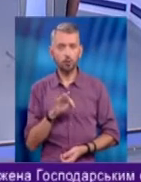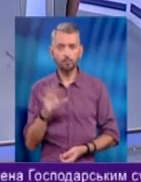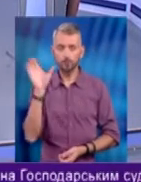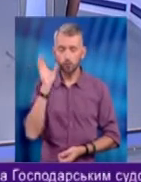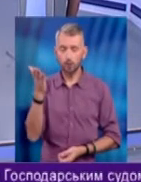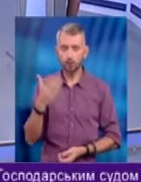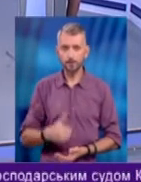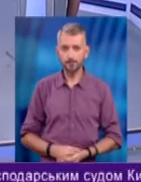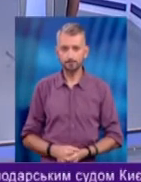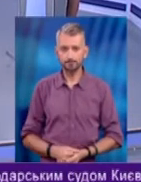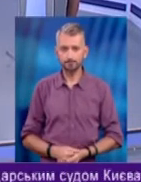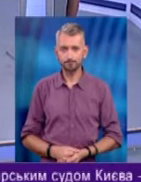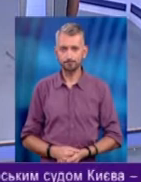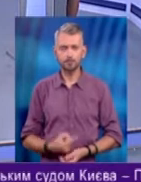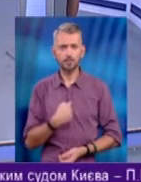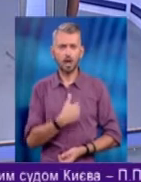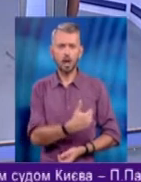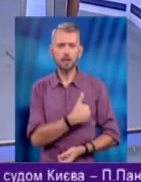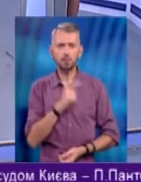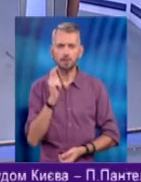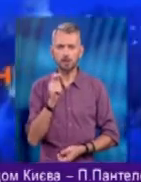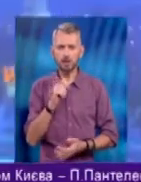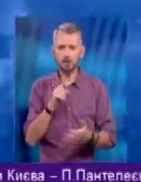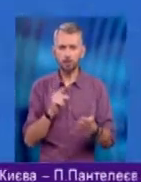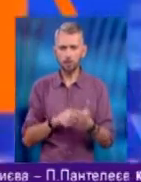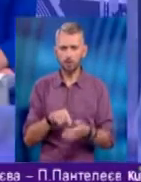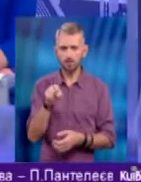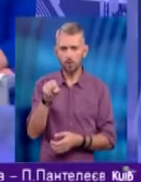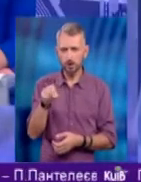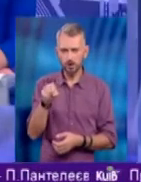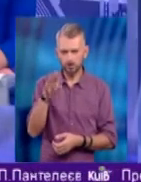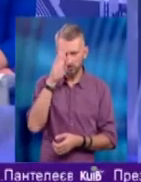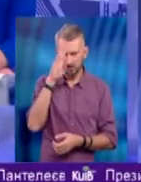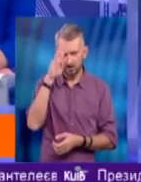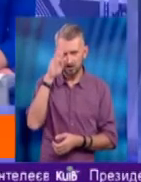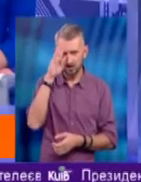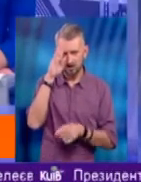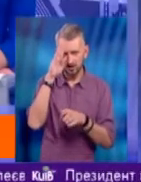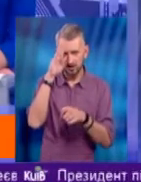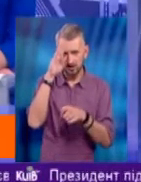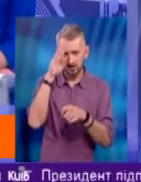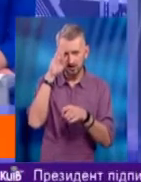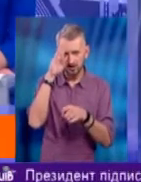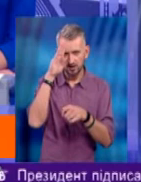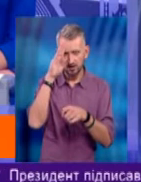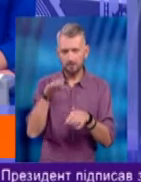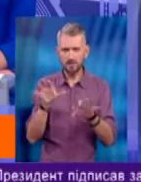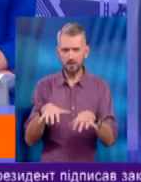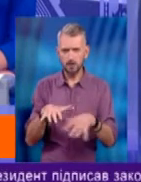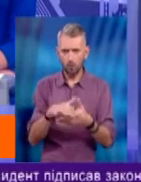Слухаємо вас уважно. Доброго вечора. Я хотів би задати вопрос этому товарищу, который председатель этого